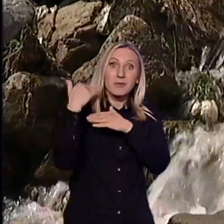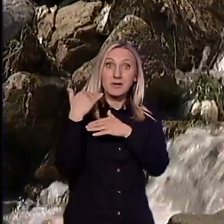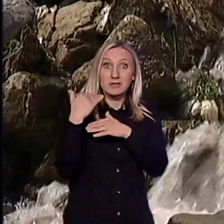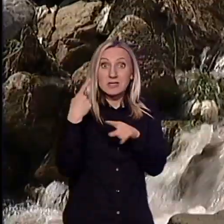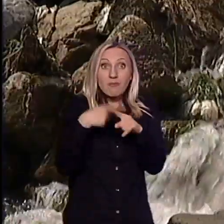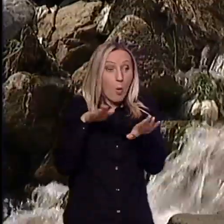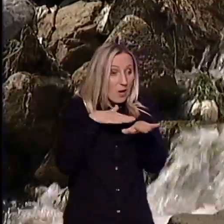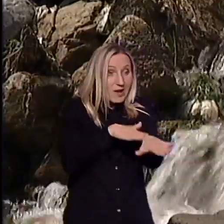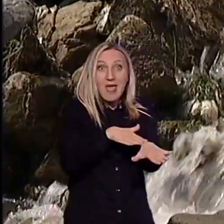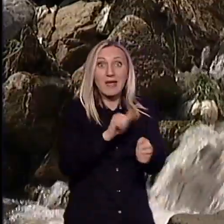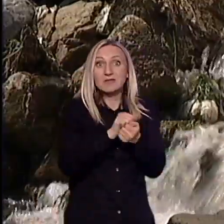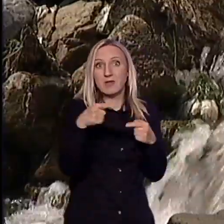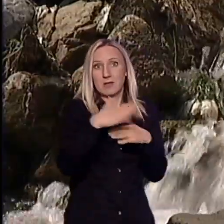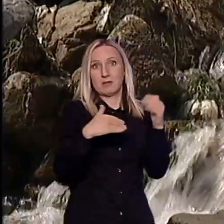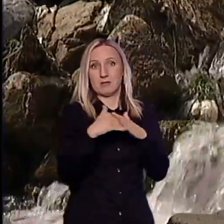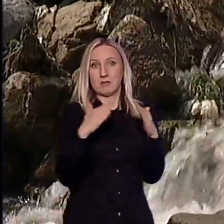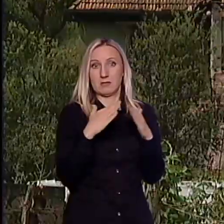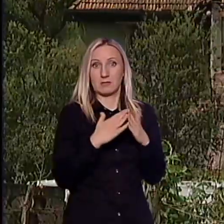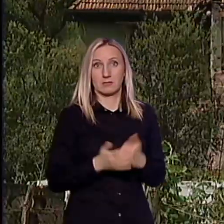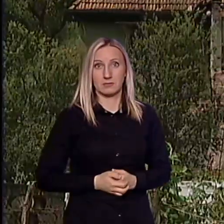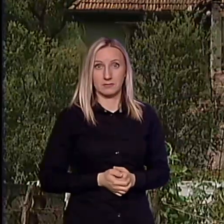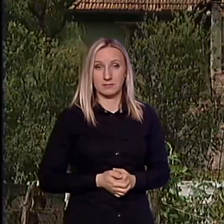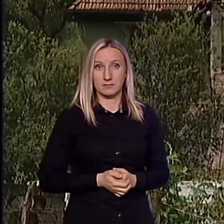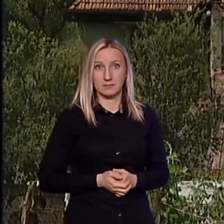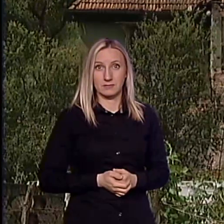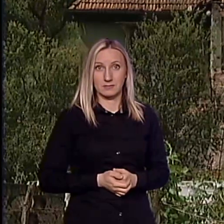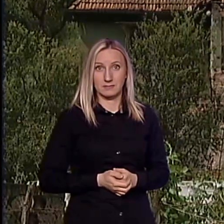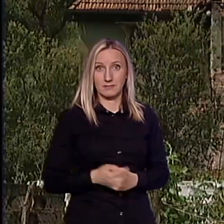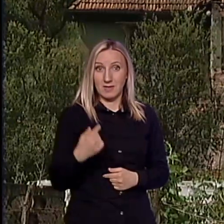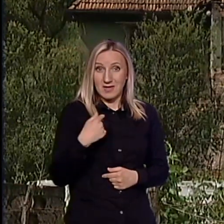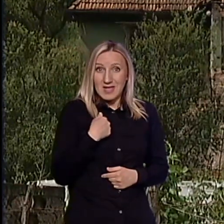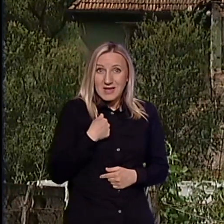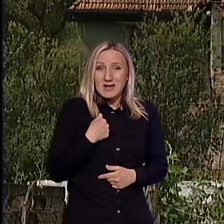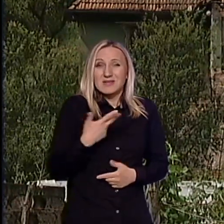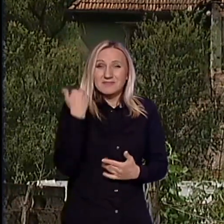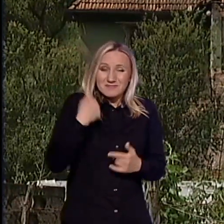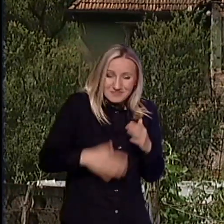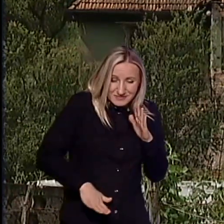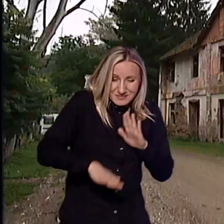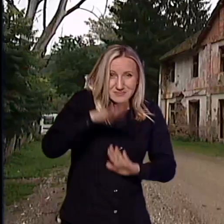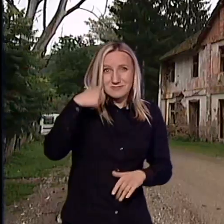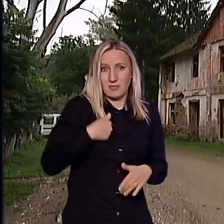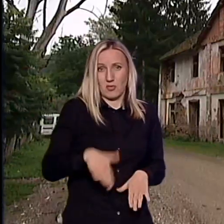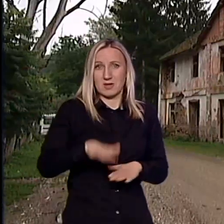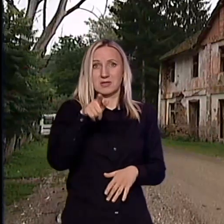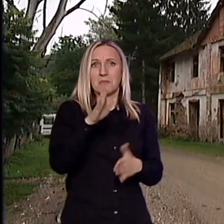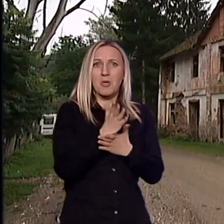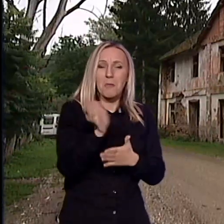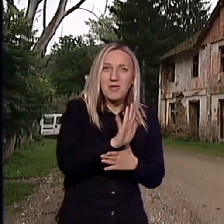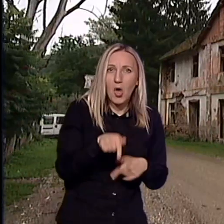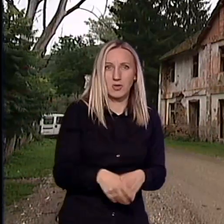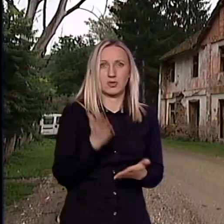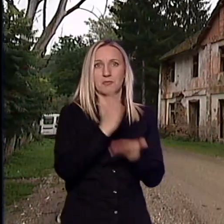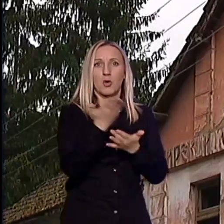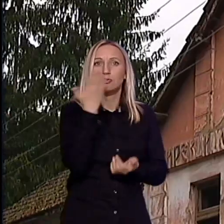naselili zbog te reke. Ja sam 45. godište, bioskop je bio, ja sam odlazila, već sam odrasla, u bioskop sam odlazila, u školu